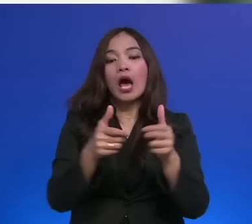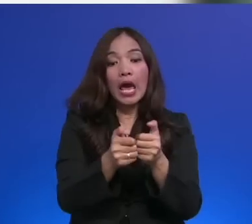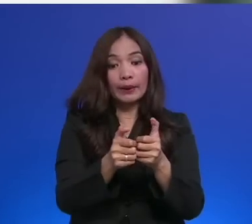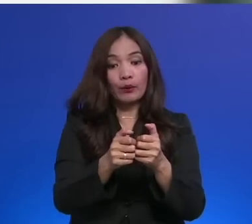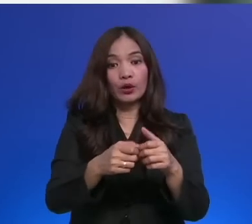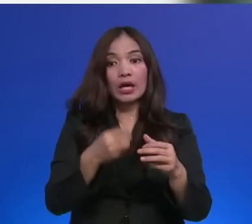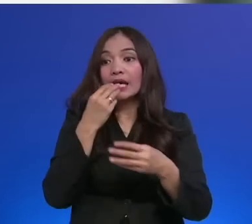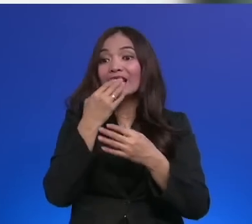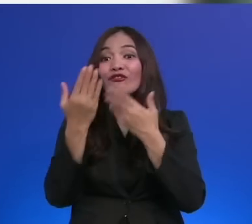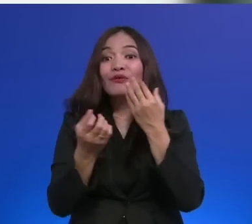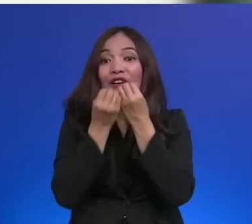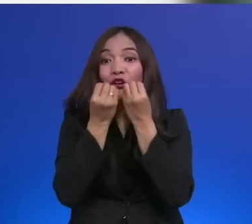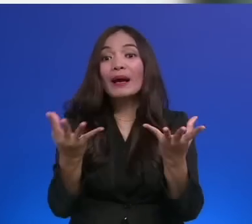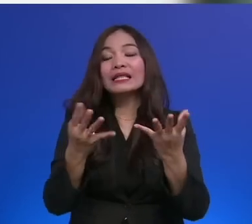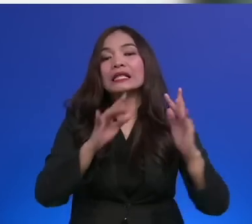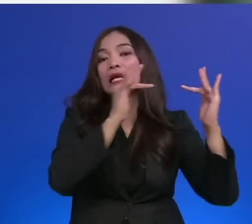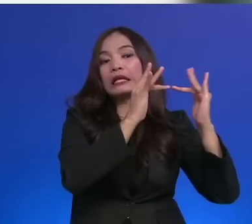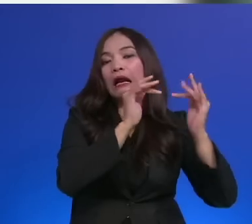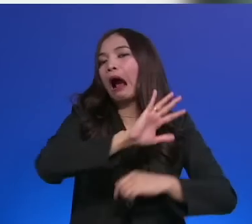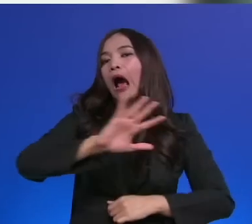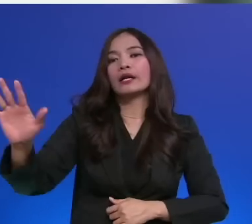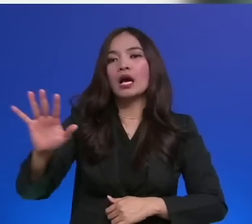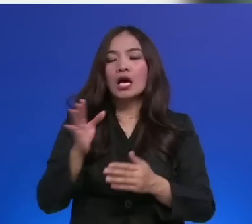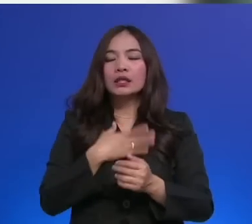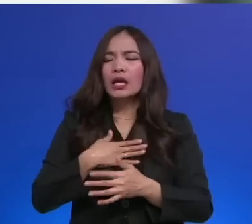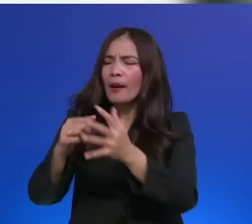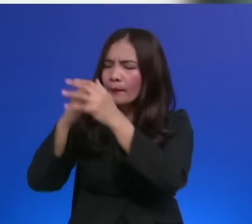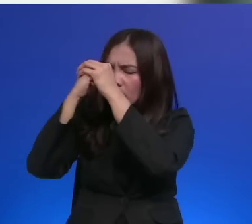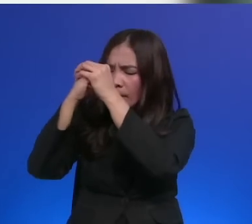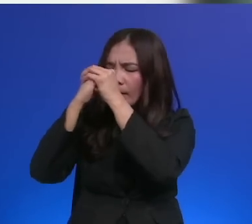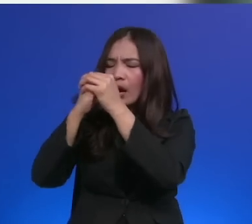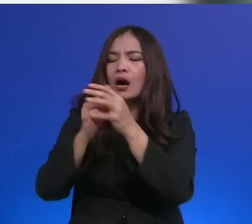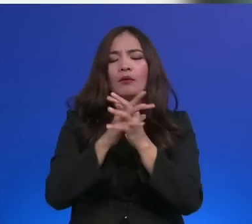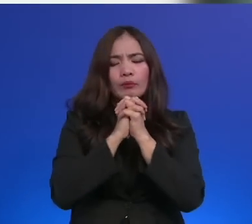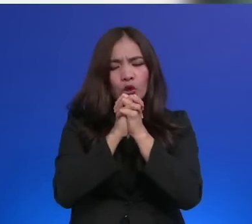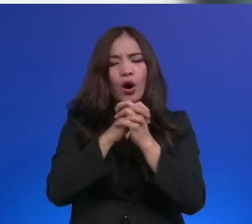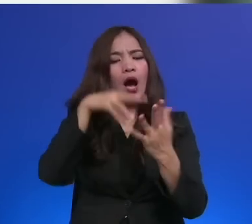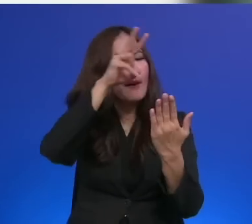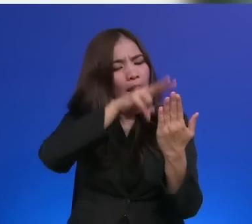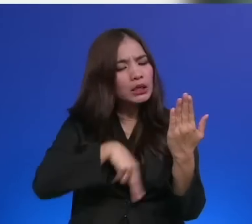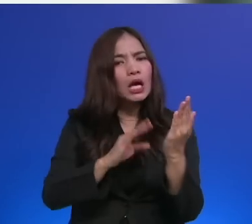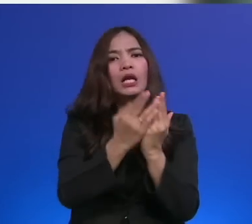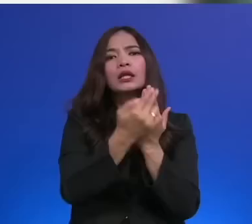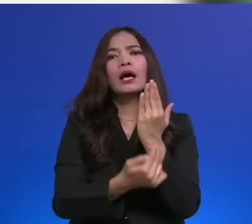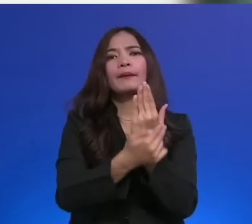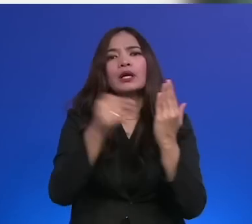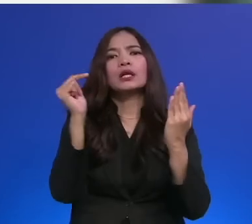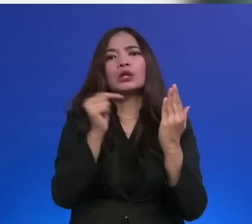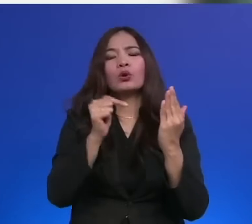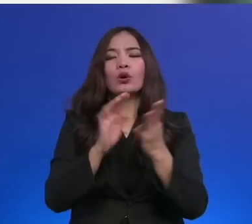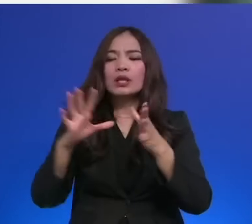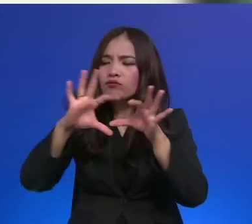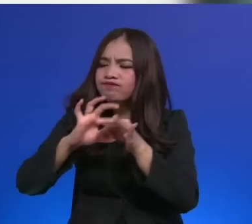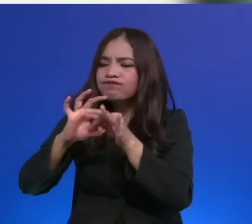apapun. Saya hanya menyembah Tuhan, membaca Alkitab, menyembah Tuhan. Situasi itu membuat saya melekat,